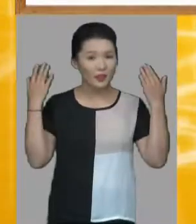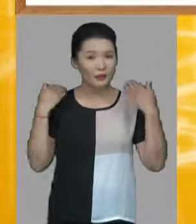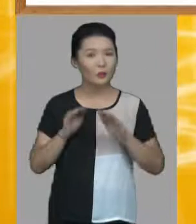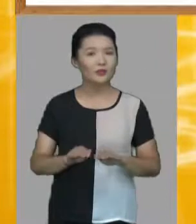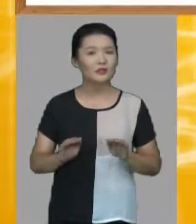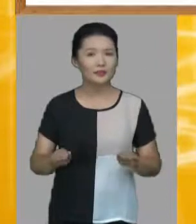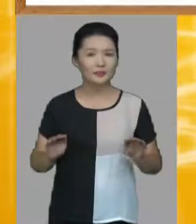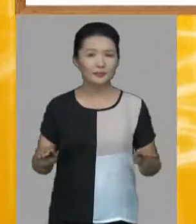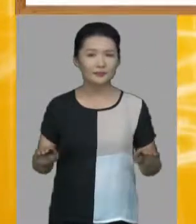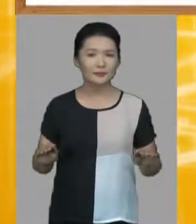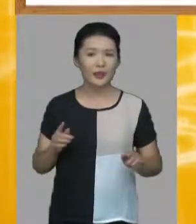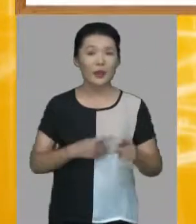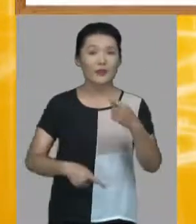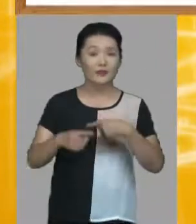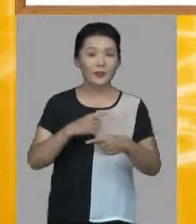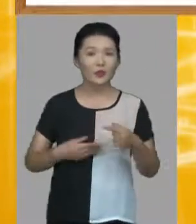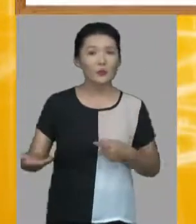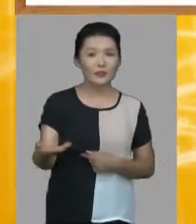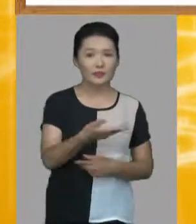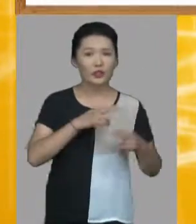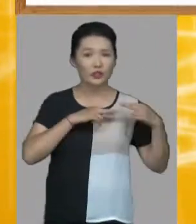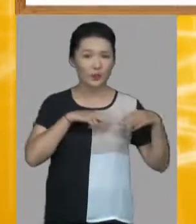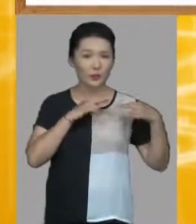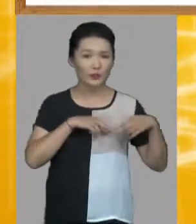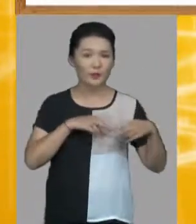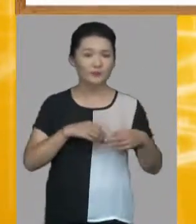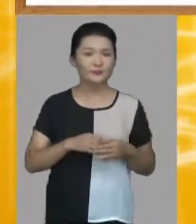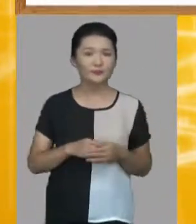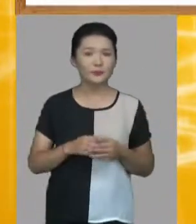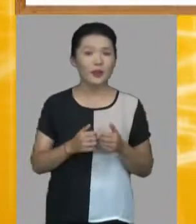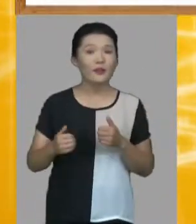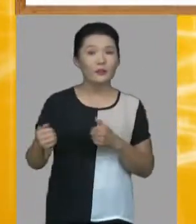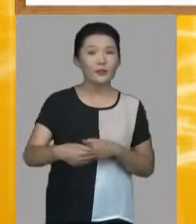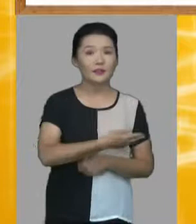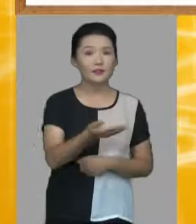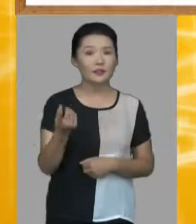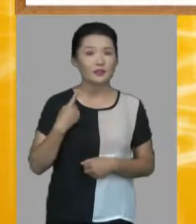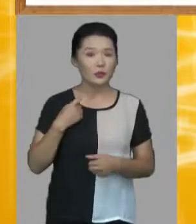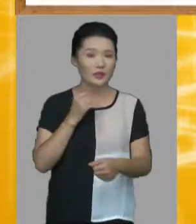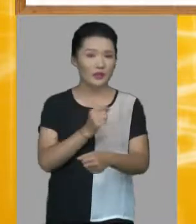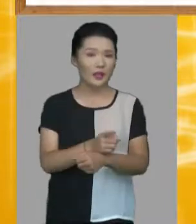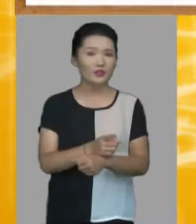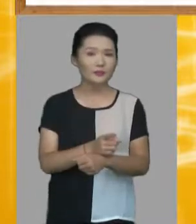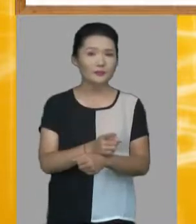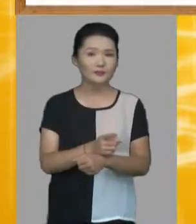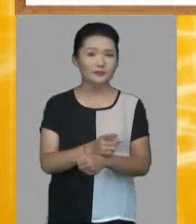Отдохнули, детки? Вернемся к нашей работе. Впереди нас ждет задача.